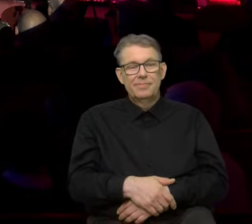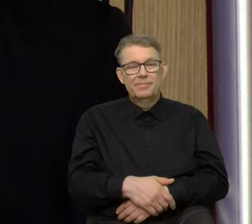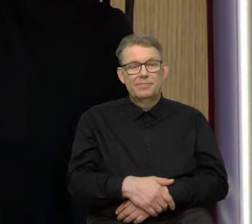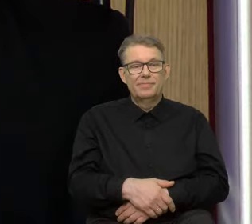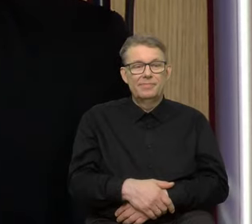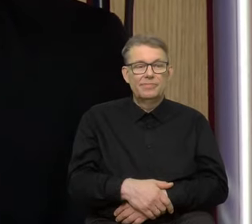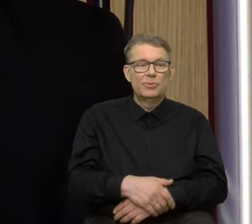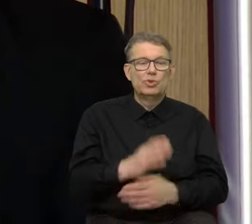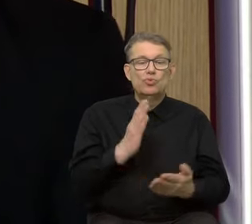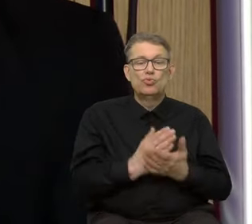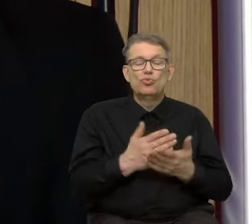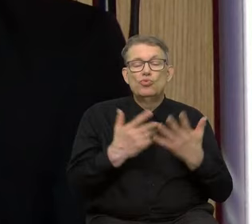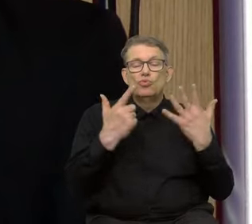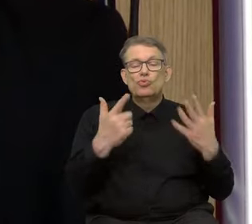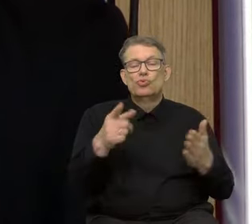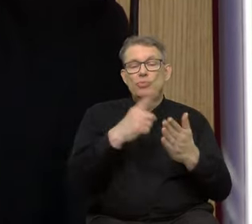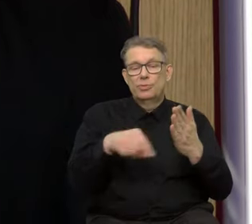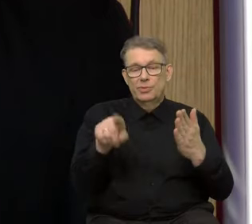Po raz siódmy